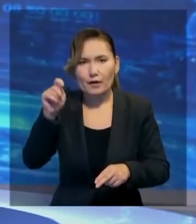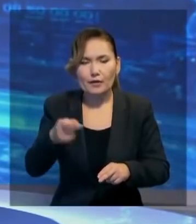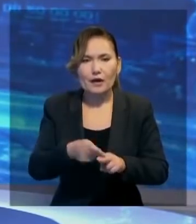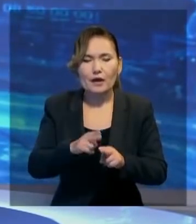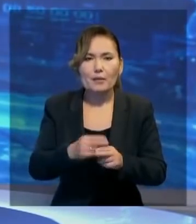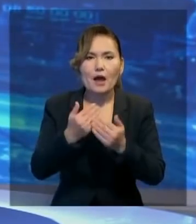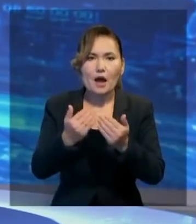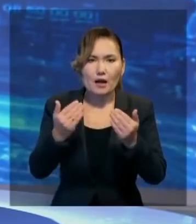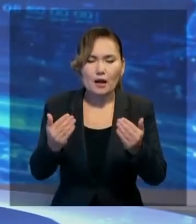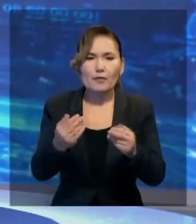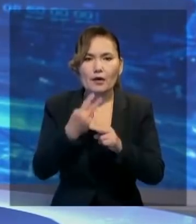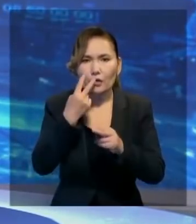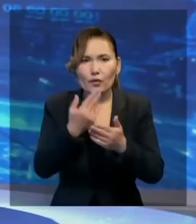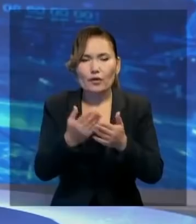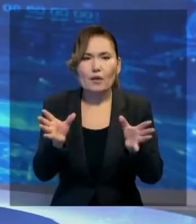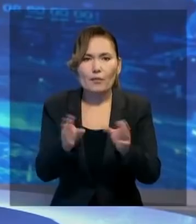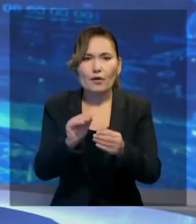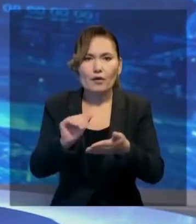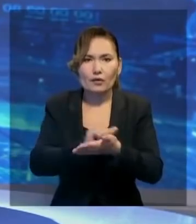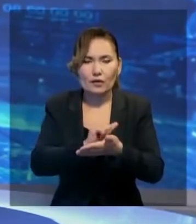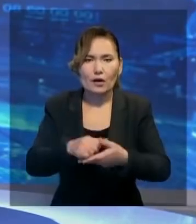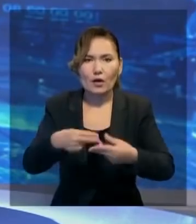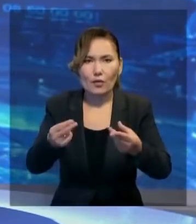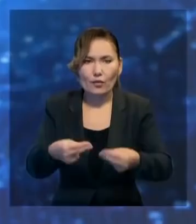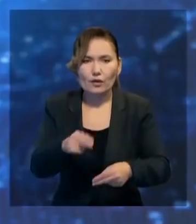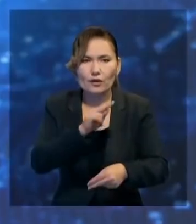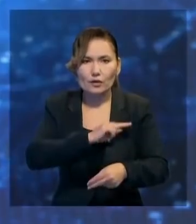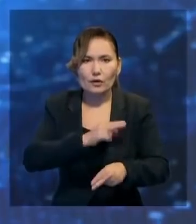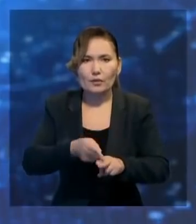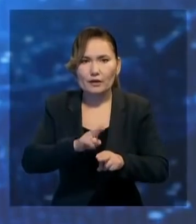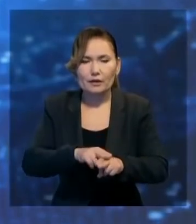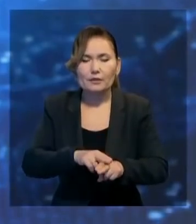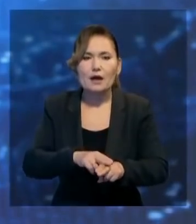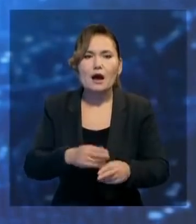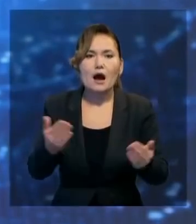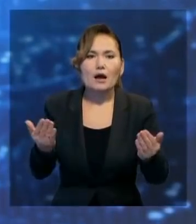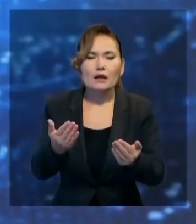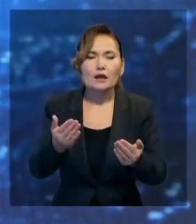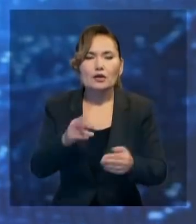қорымен әріптестікті нығайту туралы келісімге қол қойды. Бұл байланыс енді қалай